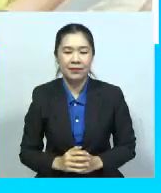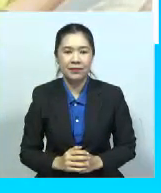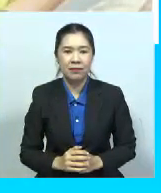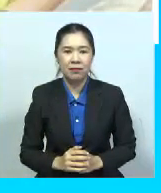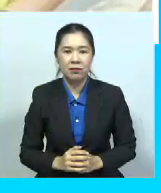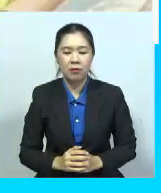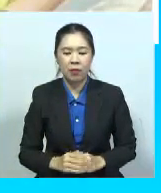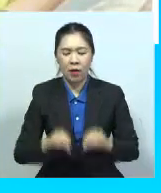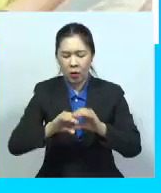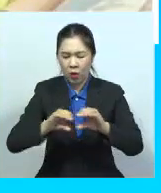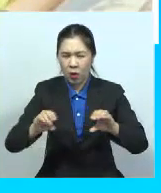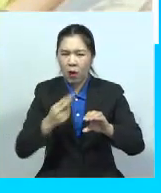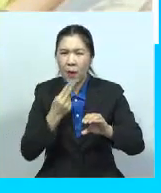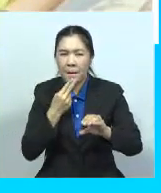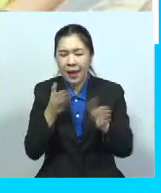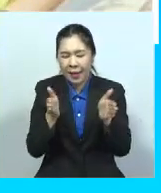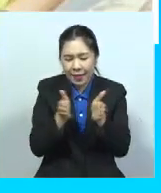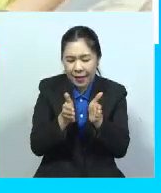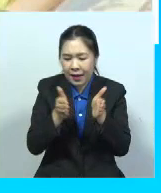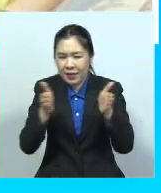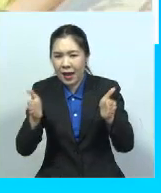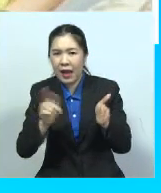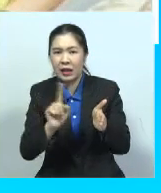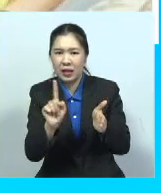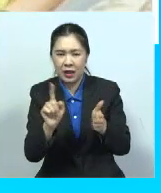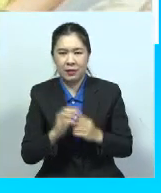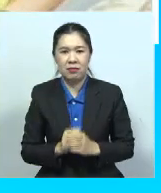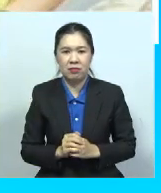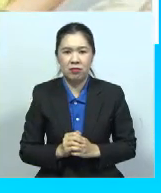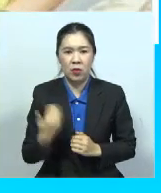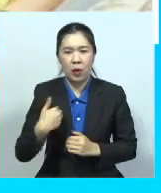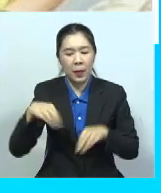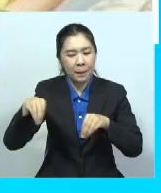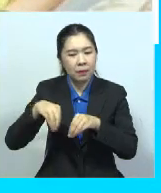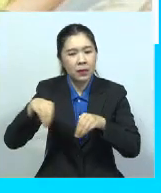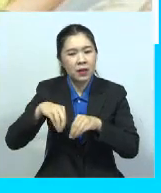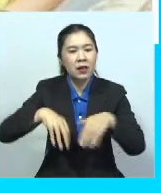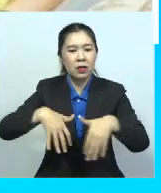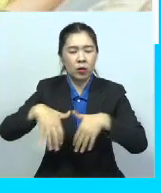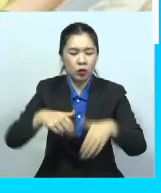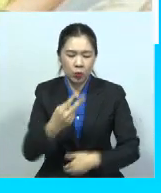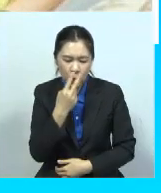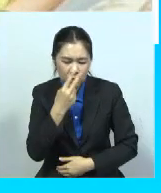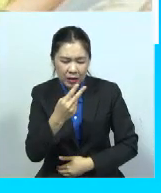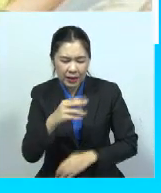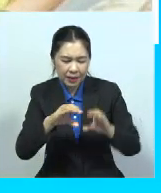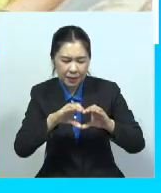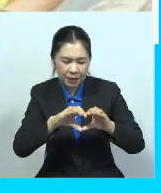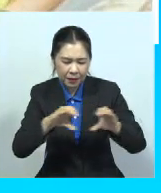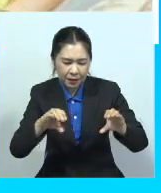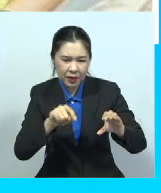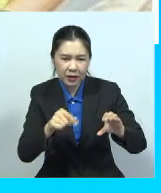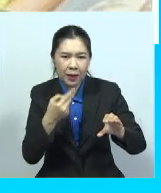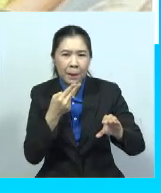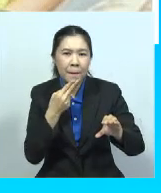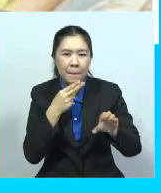ลักษณะของ power bank เนี่ยเล็กใหญ่ขนาดไหนเผื่อจะเป็นข้อสังเกตให้กับคุณผู้ชมหรือว่าคนที่อยู่ในพื้นที่ถ้าเกิดเห็นกล่องสี่เหลี่ยมเล็กๆคล้ายๆ